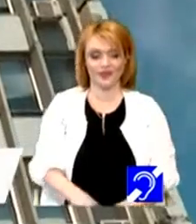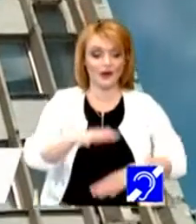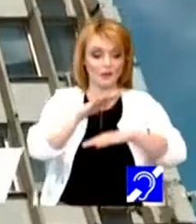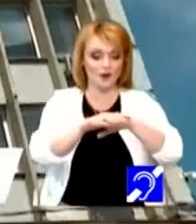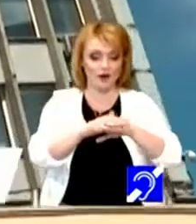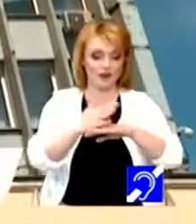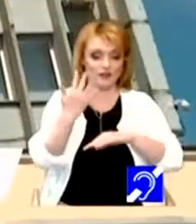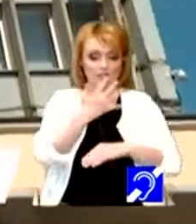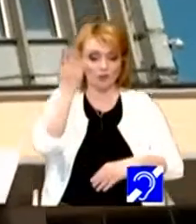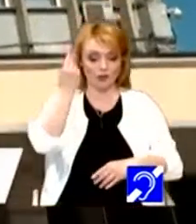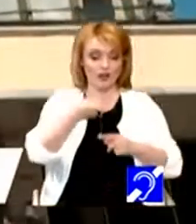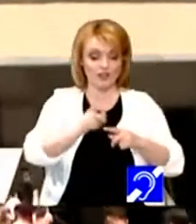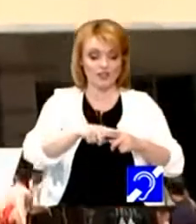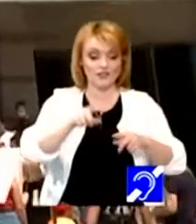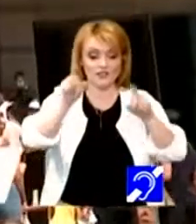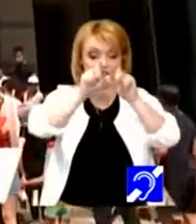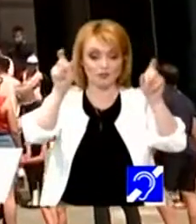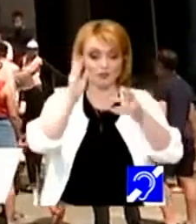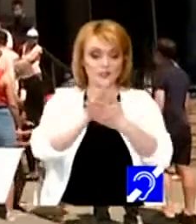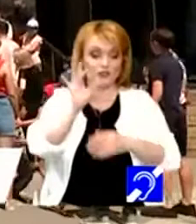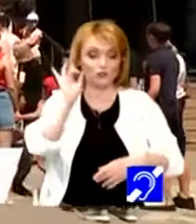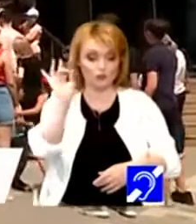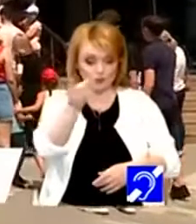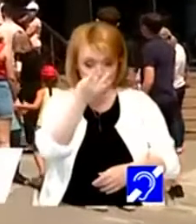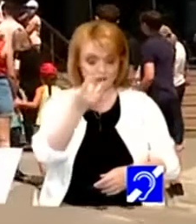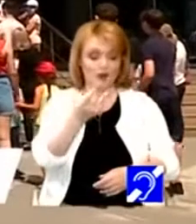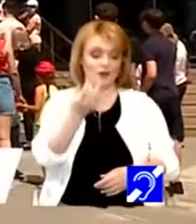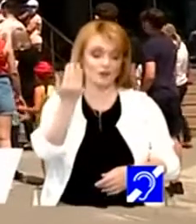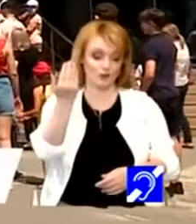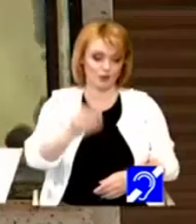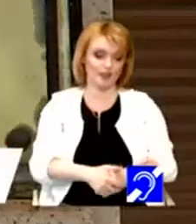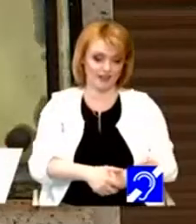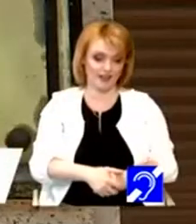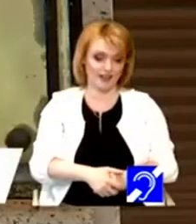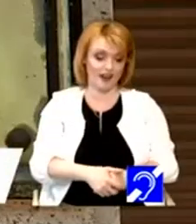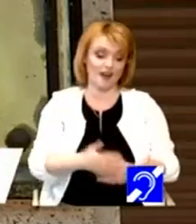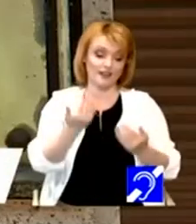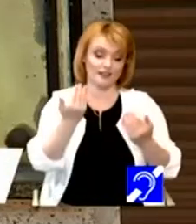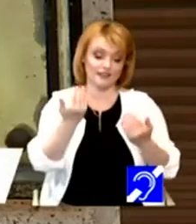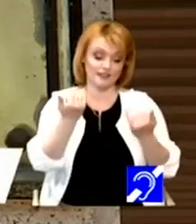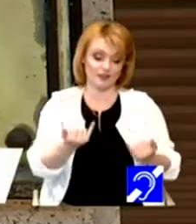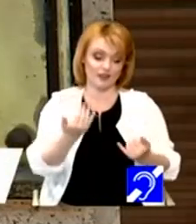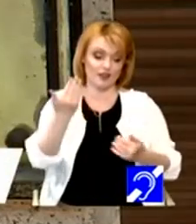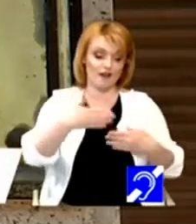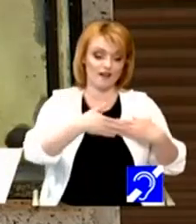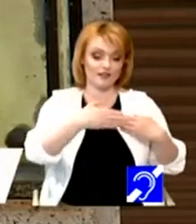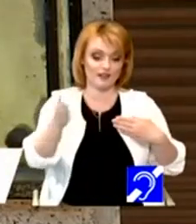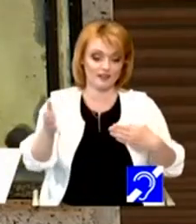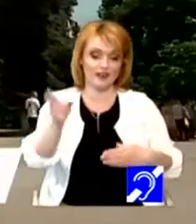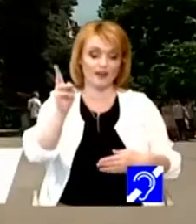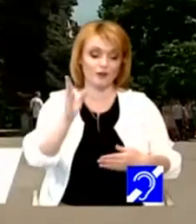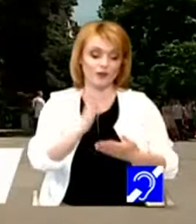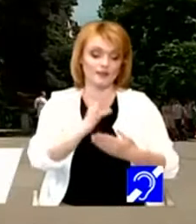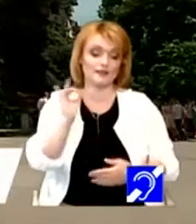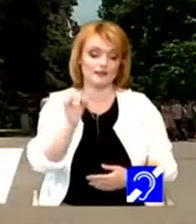Banca Națională, o instituție cunoscută pentru standardele ei de securitate, și-a deschis astăzi ușile pentru curioși. La cei 31 de ani